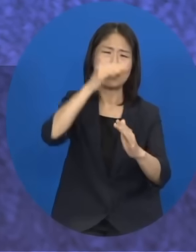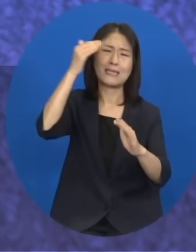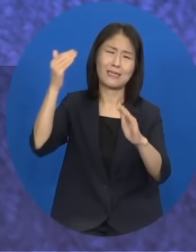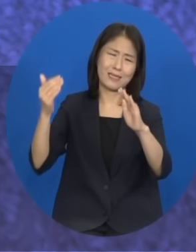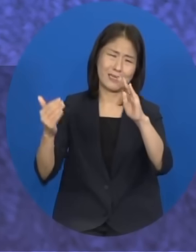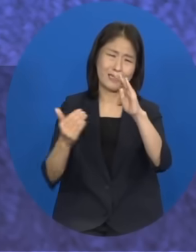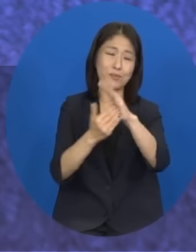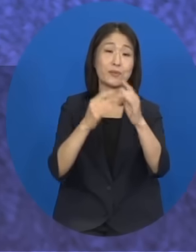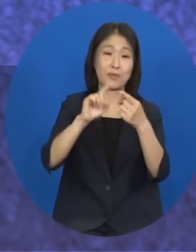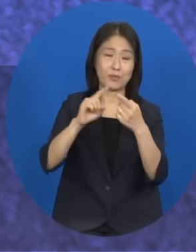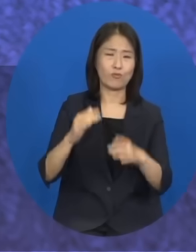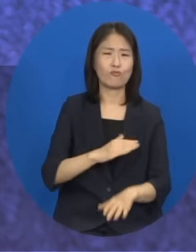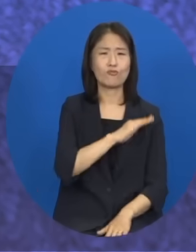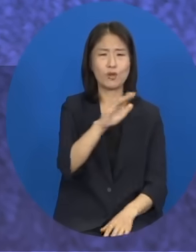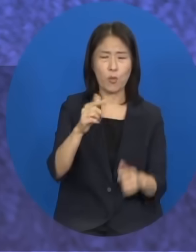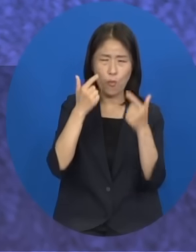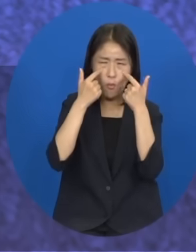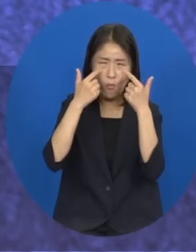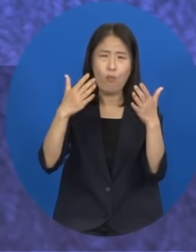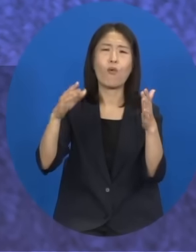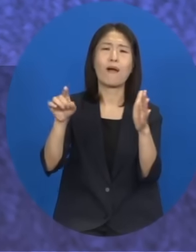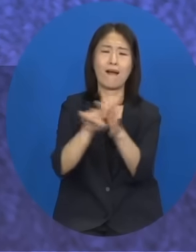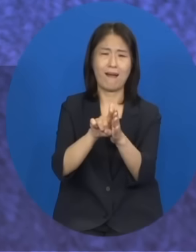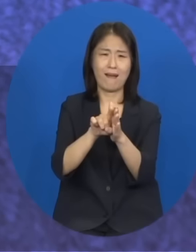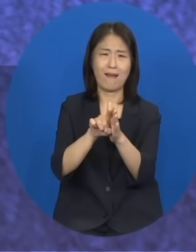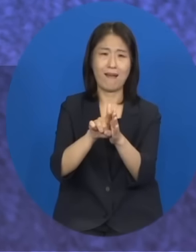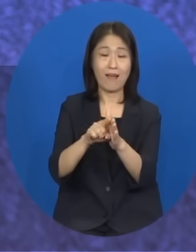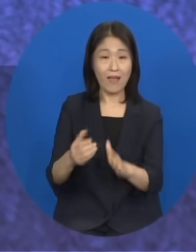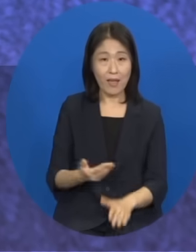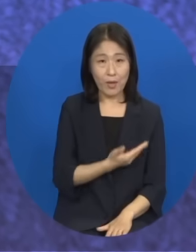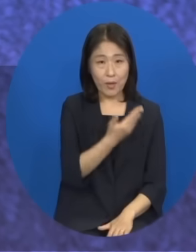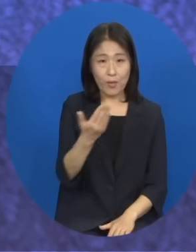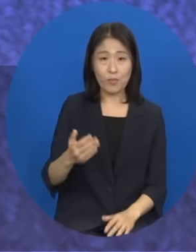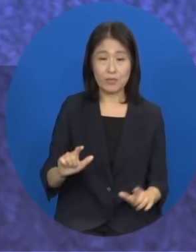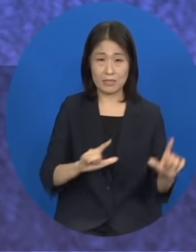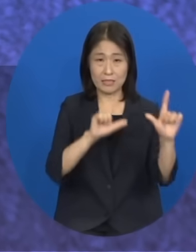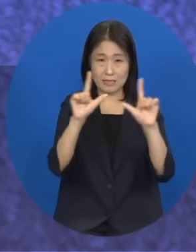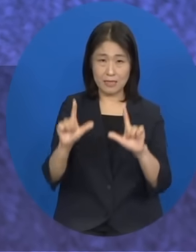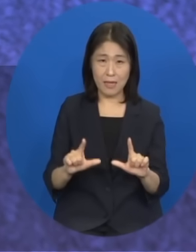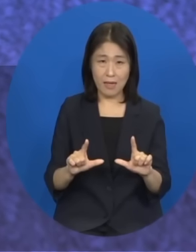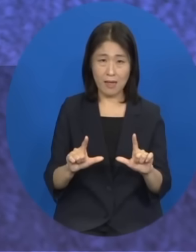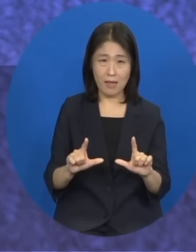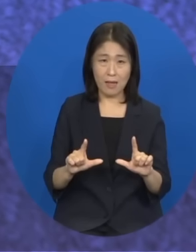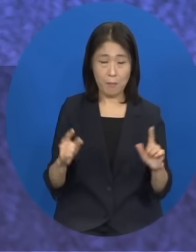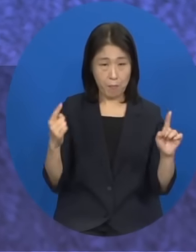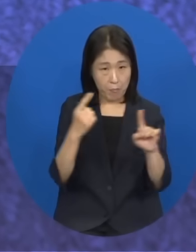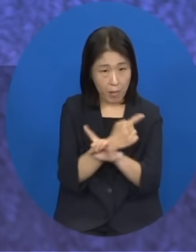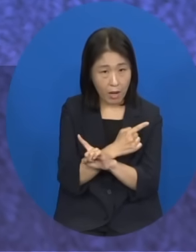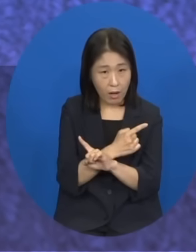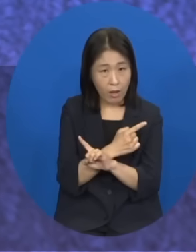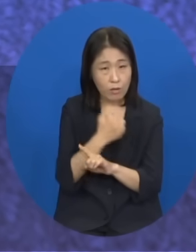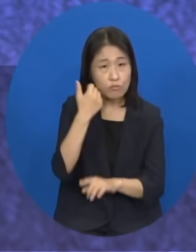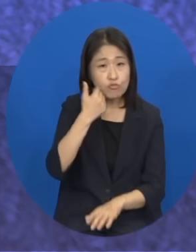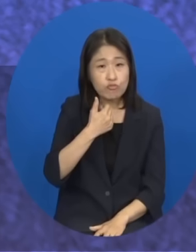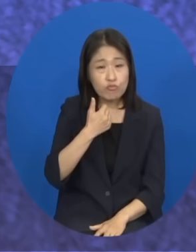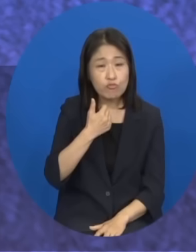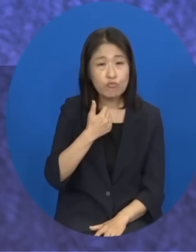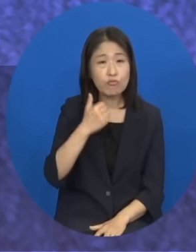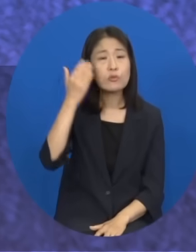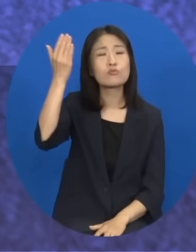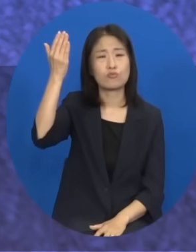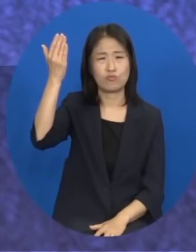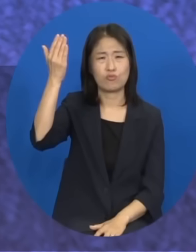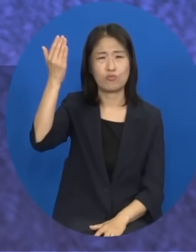우리는 확신하노라. 여러분의 삶을 바꾸시는 분이 믿음, 여러분 안에